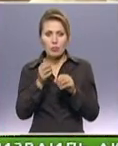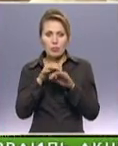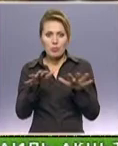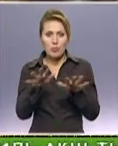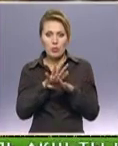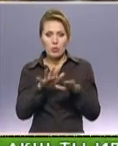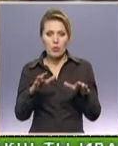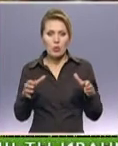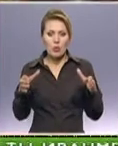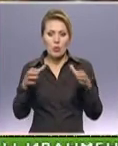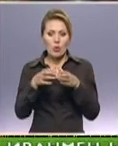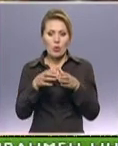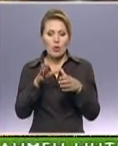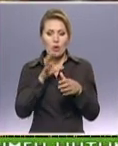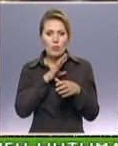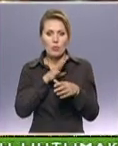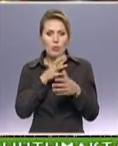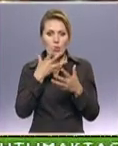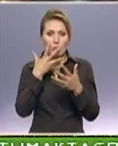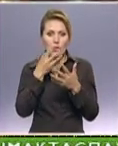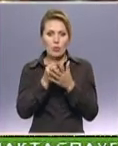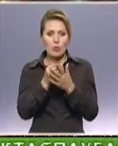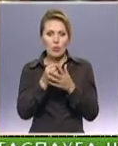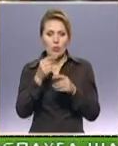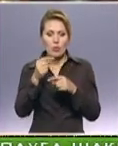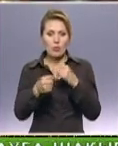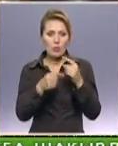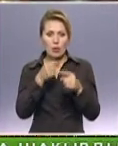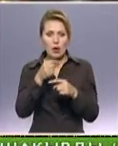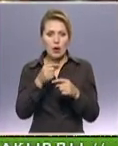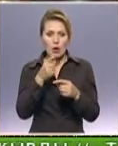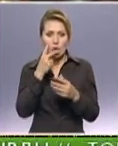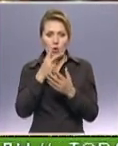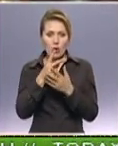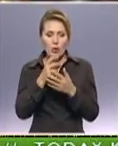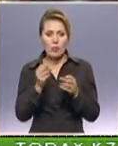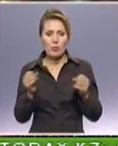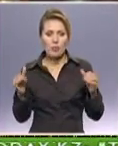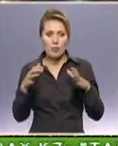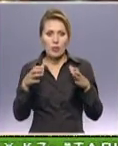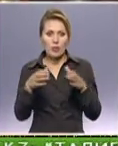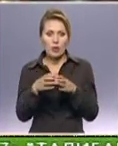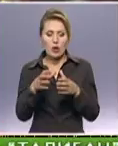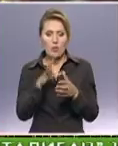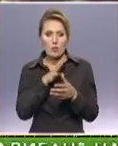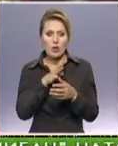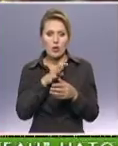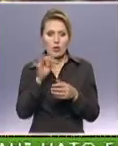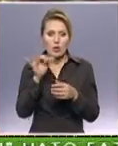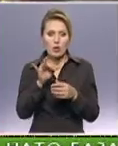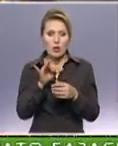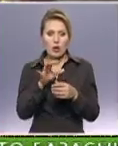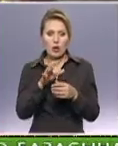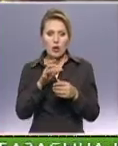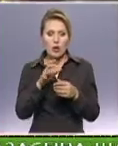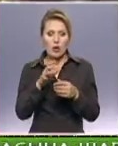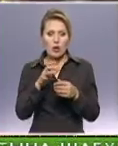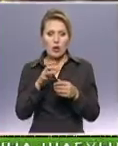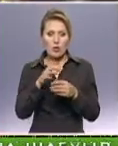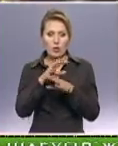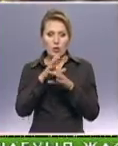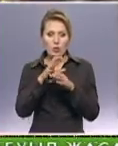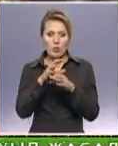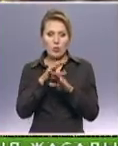әр елдің босағасында жүрген өзінің ұрпағын әулетін басын бір қосып кету бұл да аруақтың үлкен